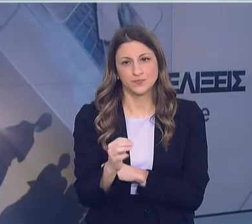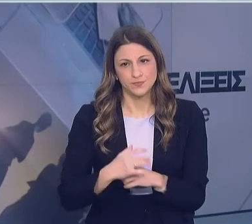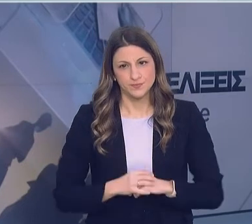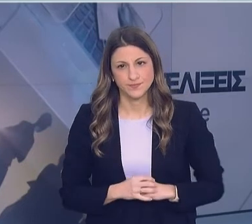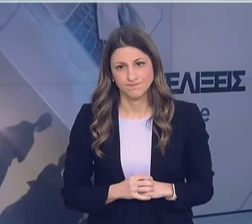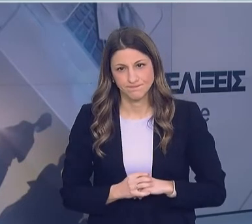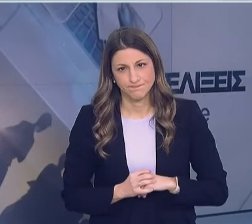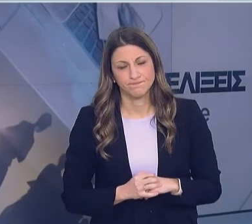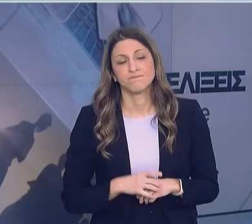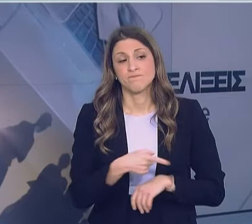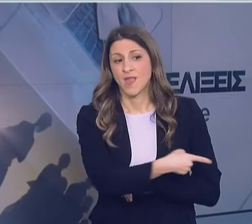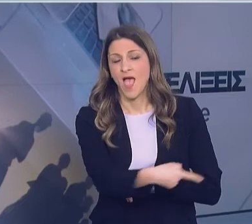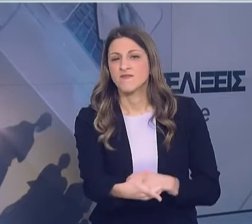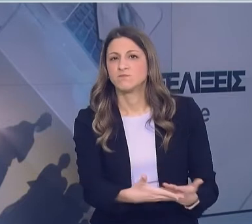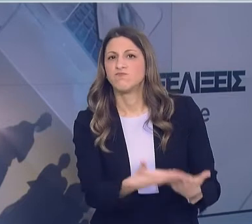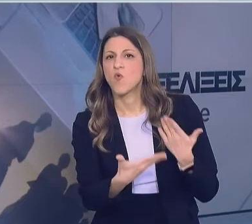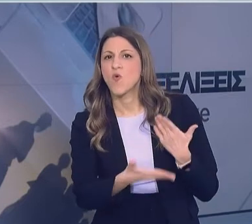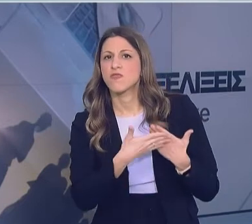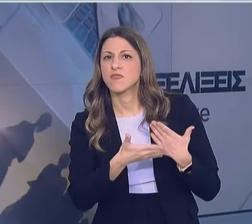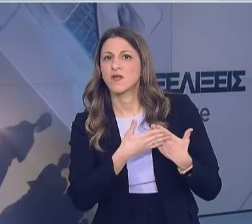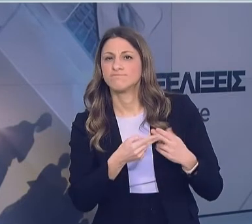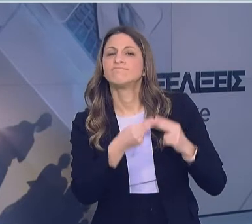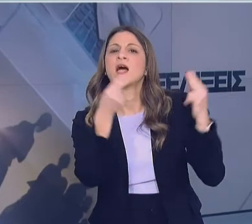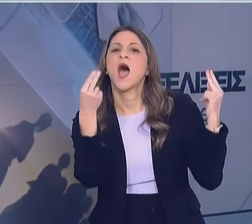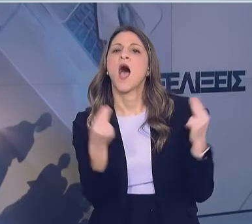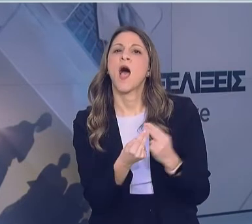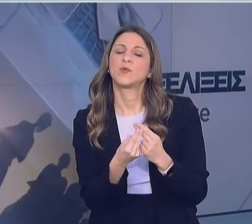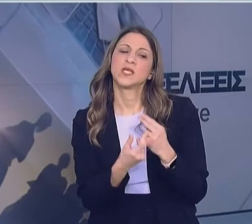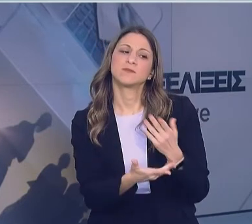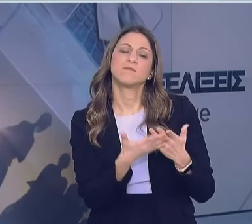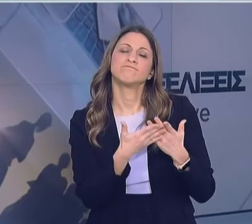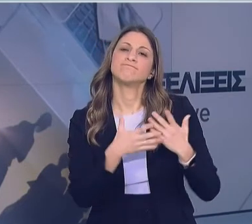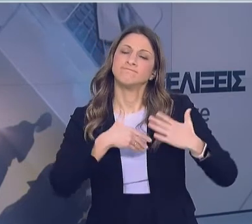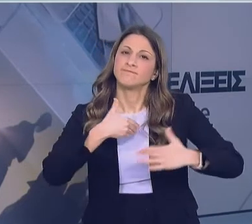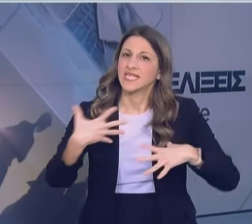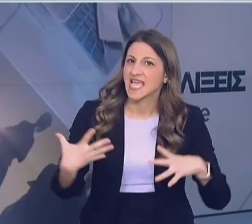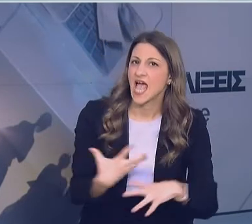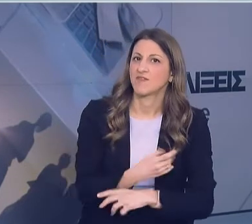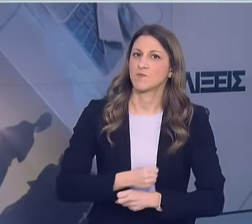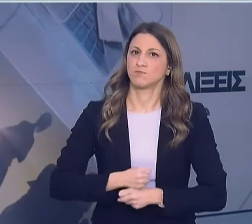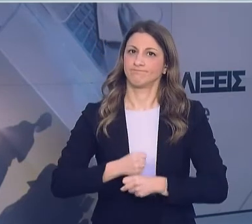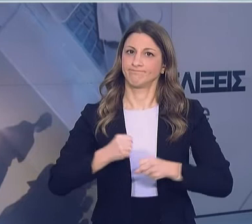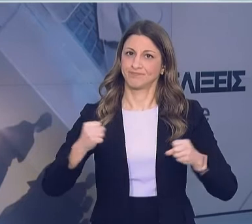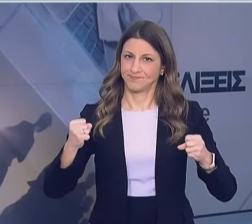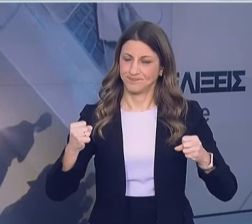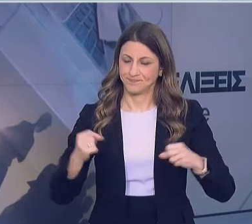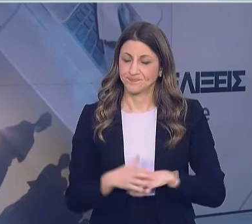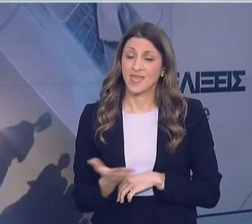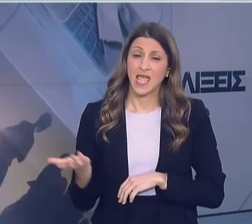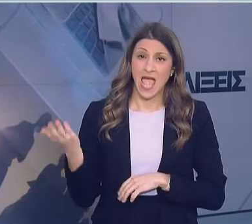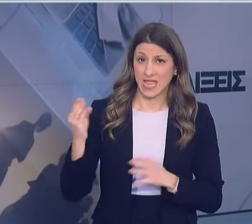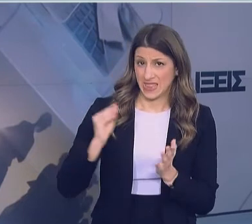Η έγκαιρη παρέμβασή τους αποτελεί ένα σημαντικό κρίκο στην κοινή προσπάθεια όλων μας για την αντιμετώπιση της επιδημίας. Τέλος,